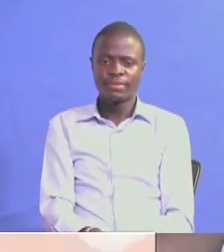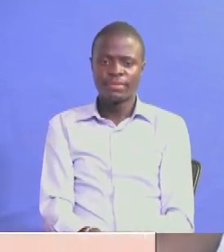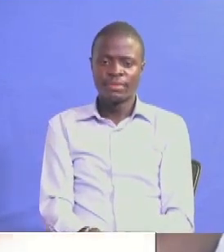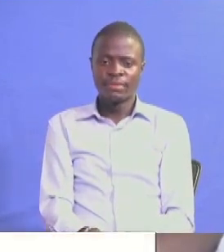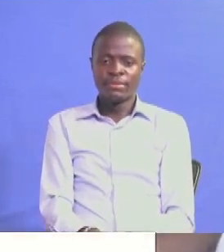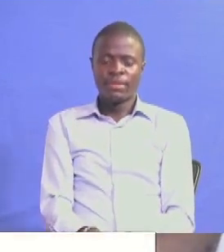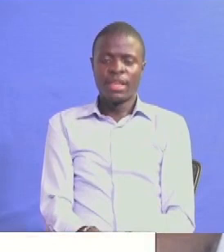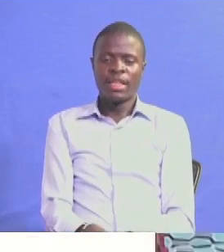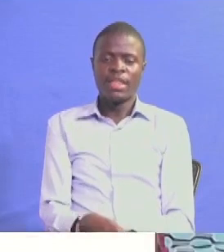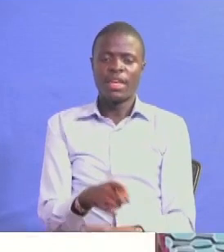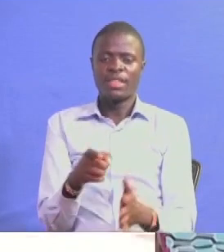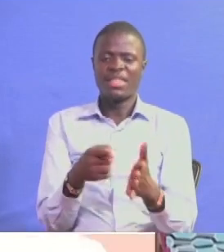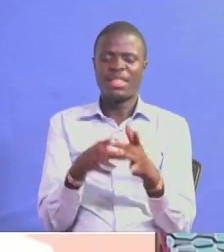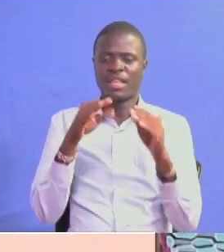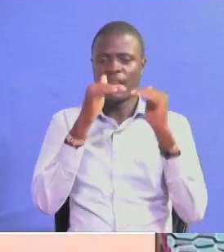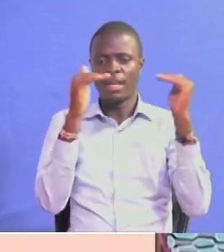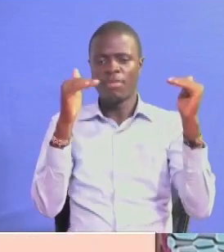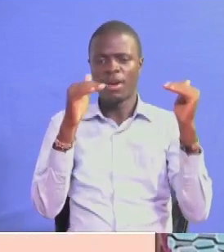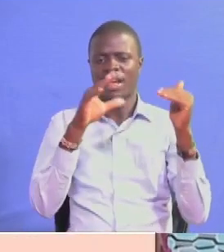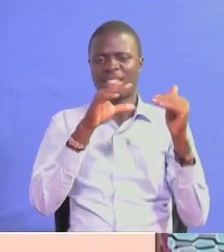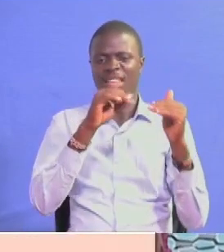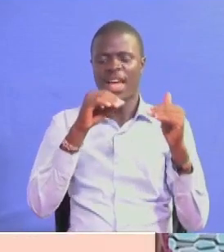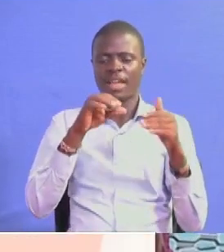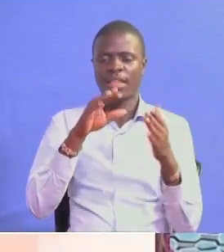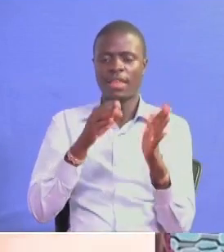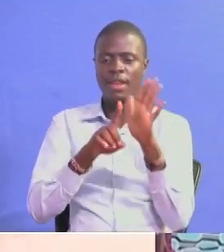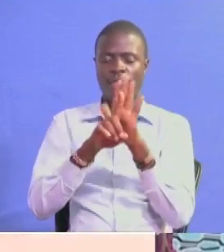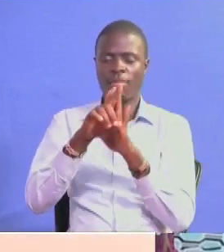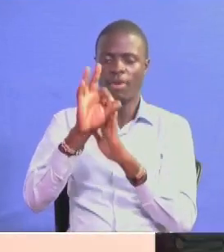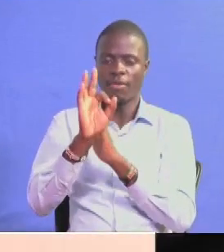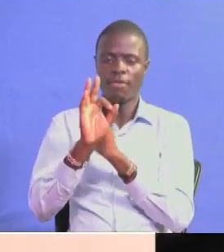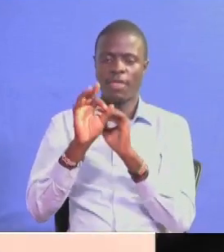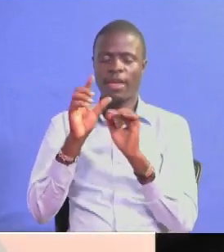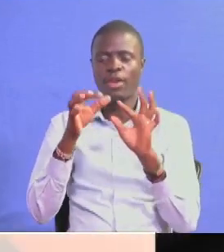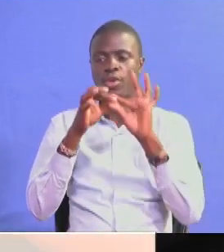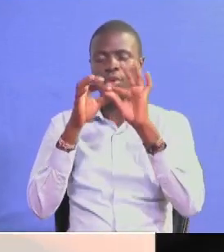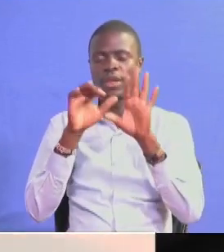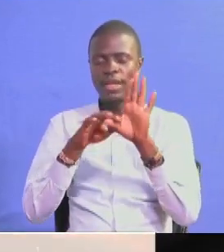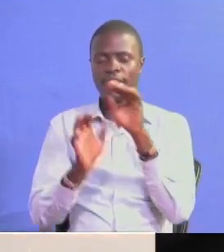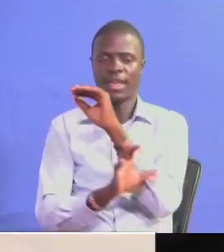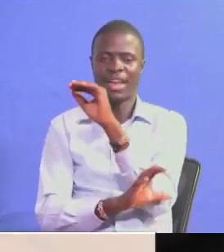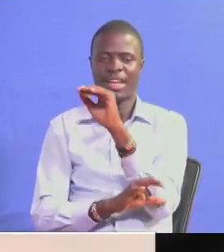keuaraka kidemokrasia Na uajibikaji kukuza umoja Wa taifa na kuhakikisha mgao Sawa wa